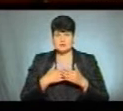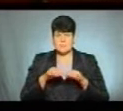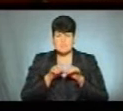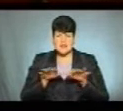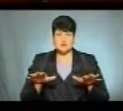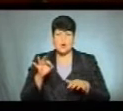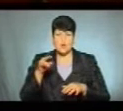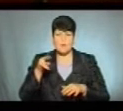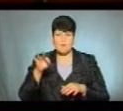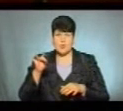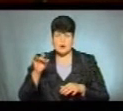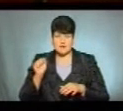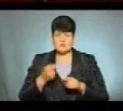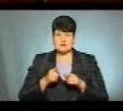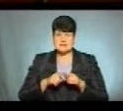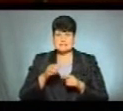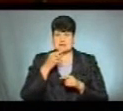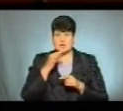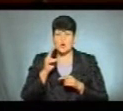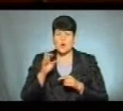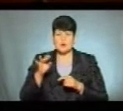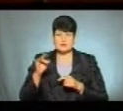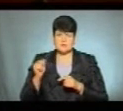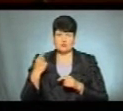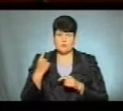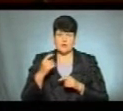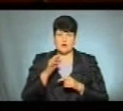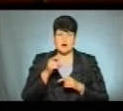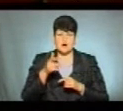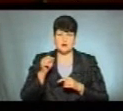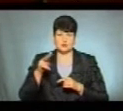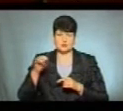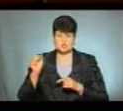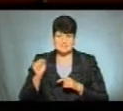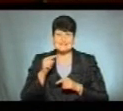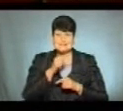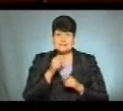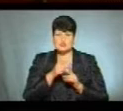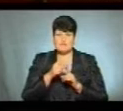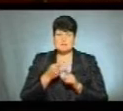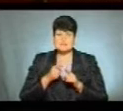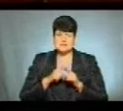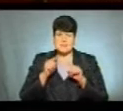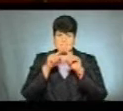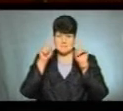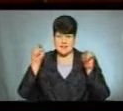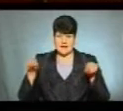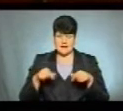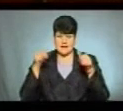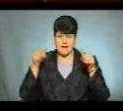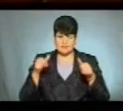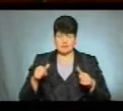це повідомила координатор спостереження «Опори» в області Ольга Галушка. За її словами, це плакати кандидатів у